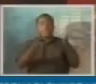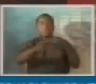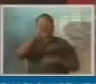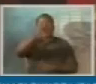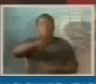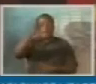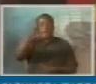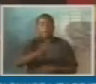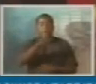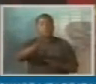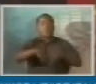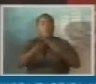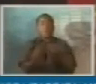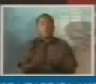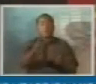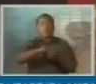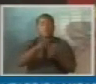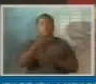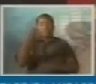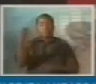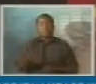watu ambao wala hawana kitu chochote.